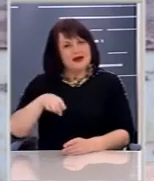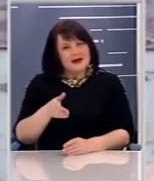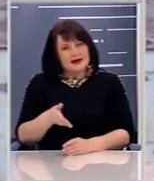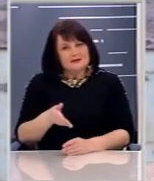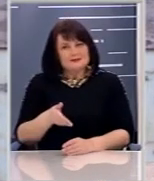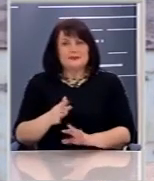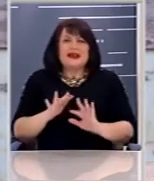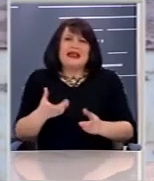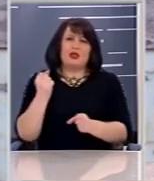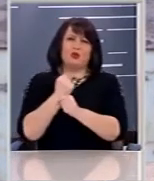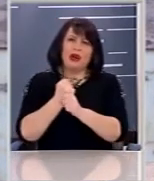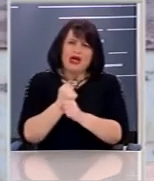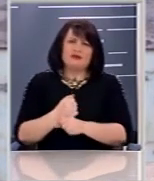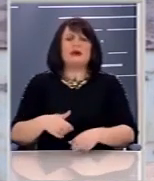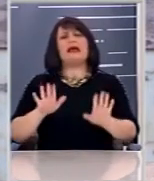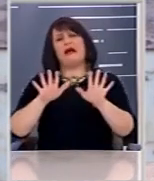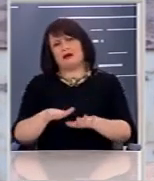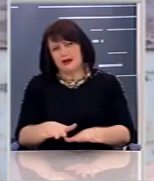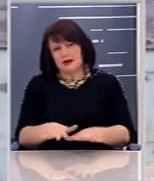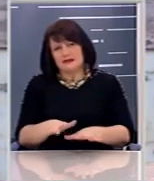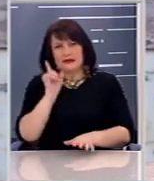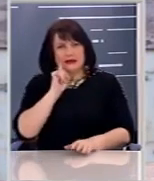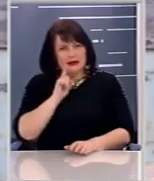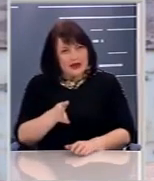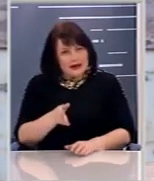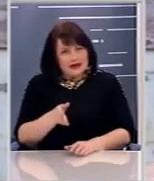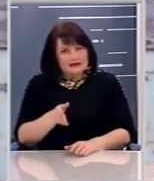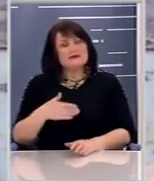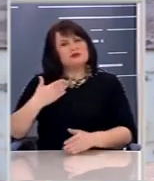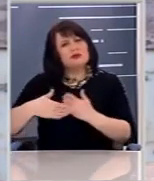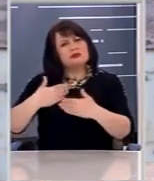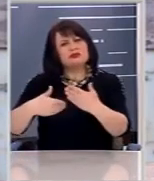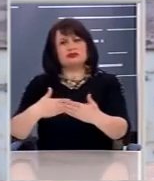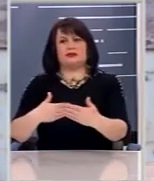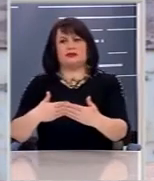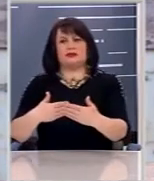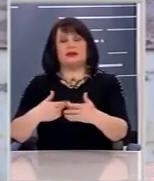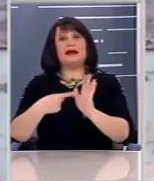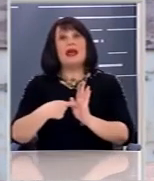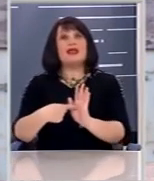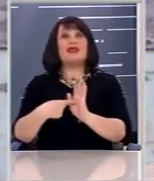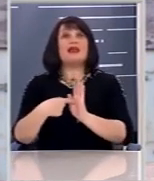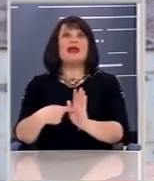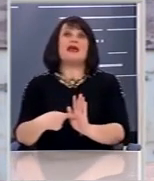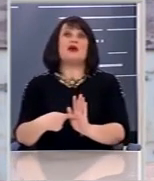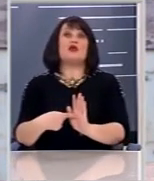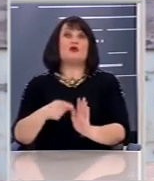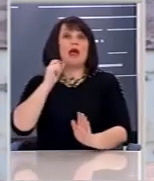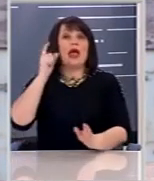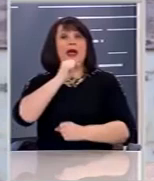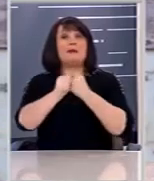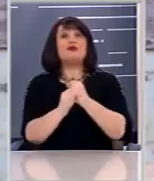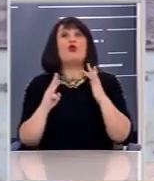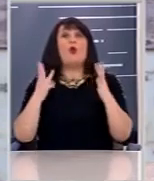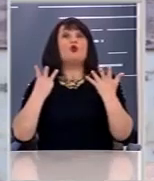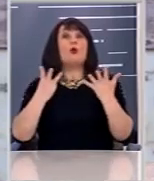είτε είναι εργαζόμενες είτε είναι άνεργες, και κάθε φορά να αναδεικνύουμε την επέτειο της 8η